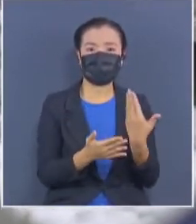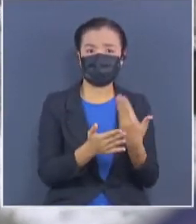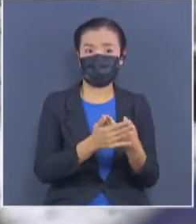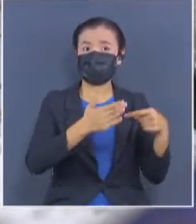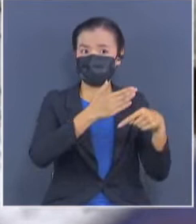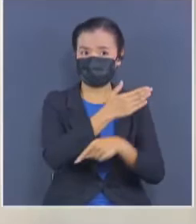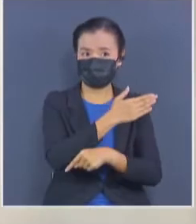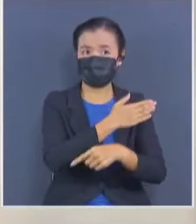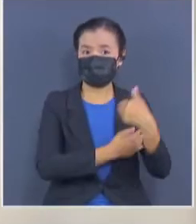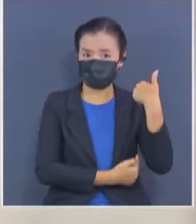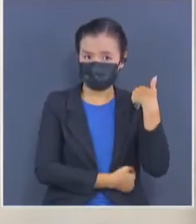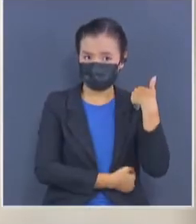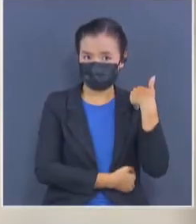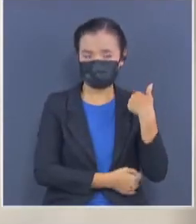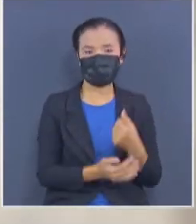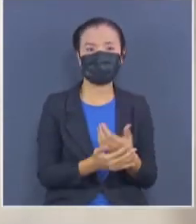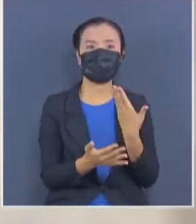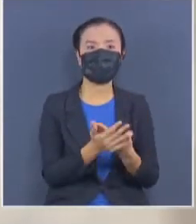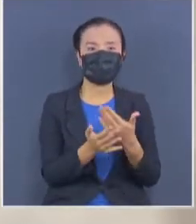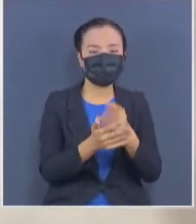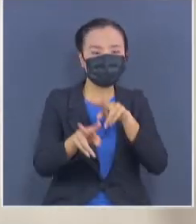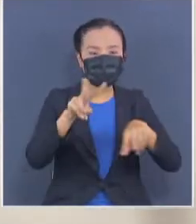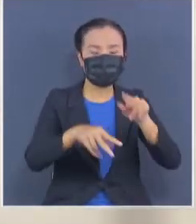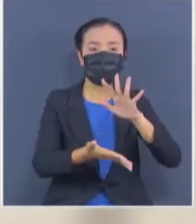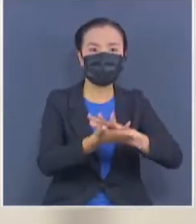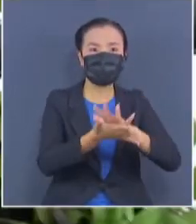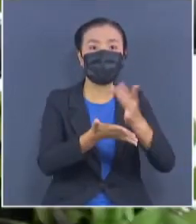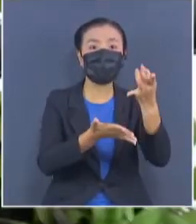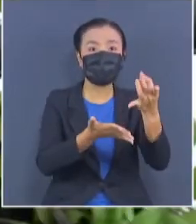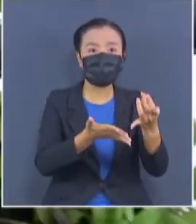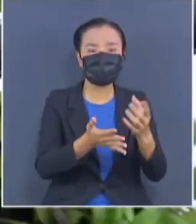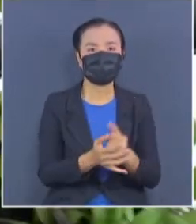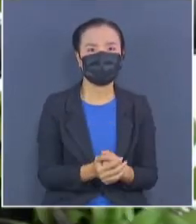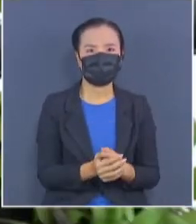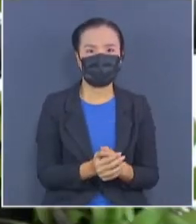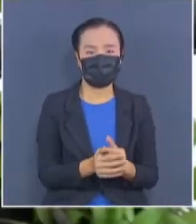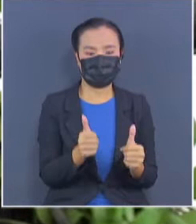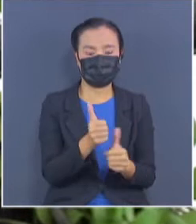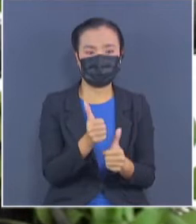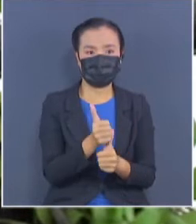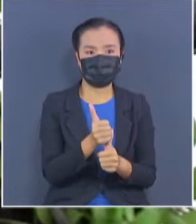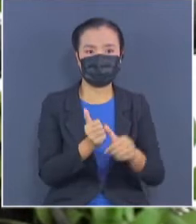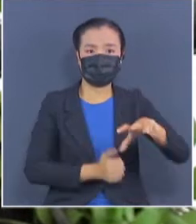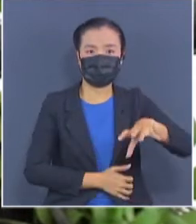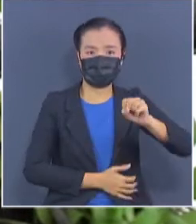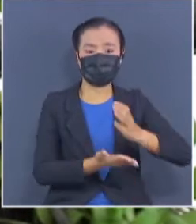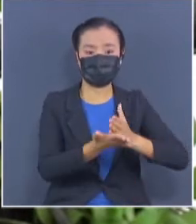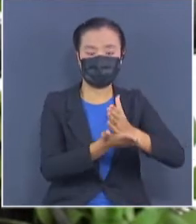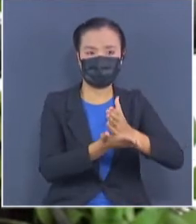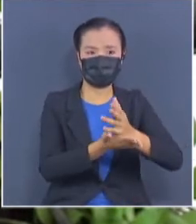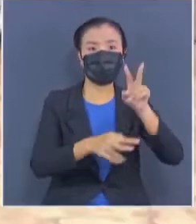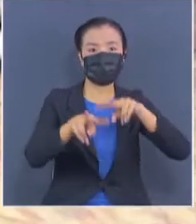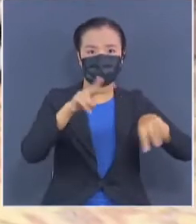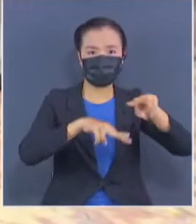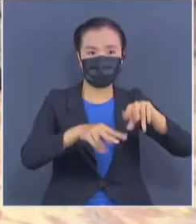จริตมีไหมมีเงินหรือเป็นอ่าไหมเงินบำรุงโรงเรียนเนี่ยเป็นยังไงบ้างค่ะอันนี้ทางรองผู้อำนวยการสำนักงานเขตพื้นที่ก็บอกว่าเธอ